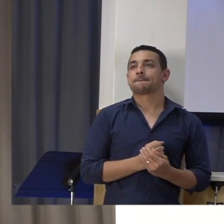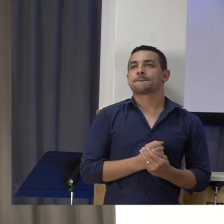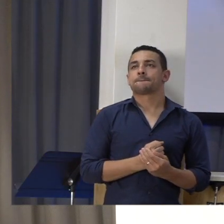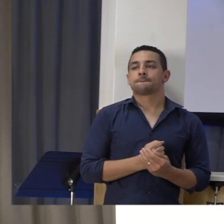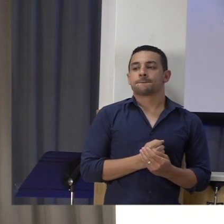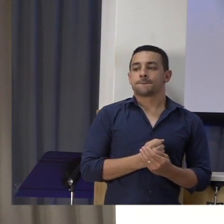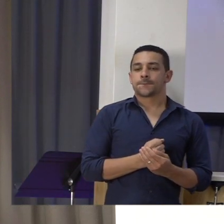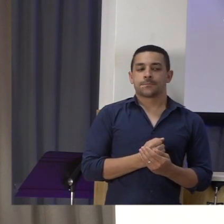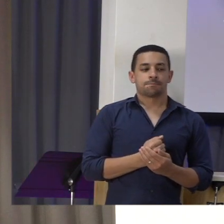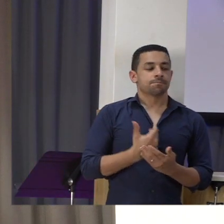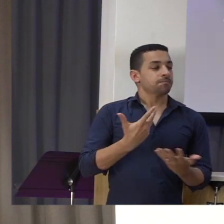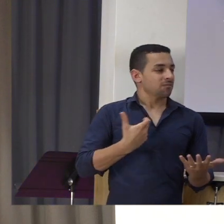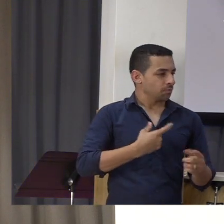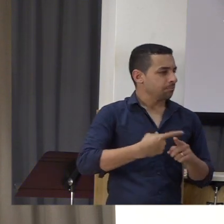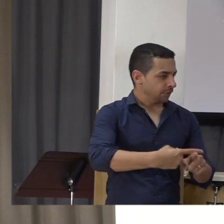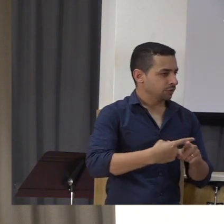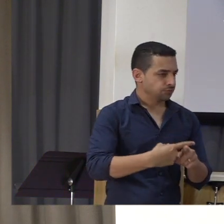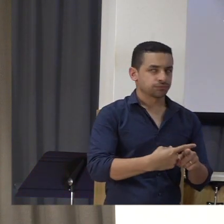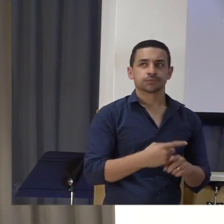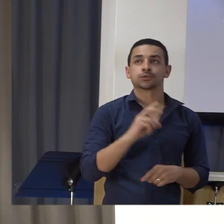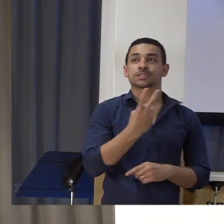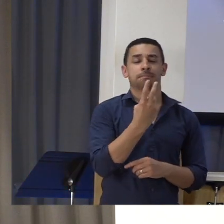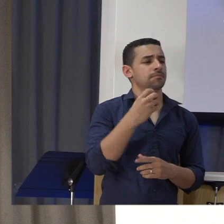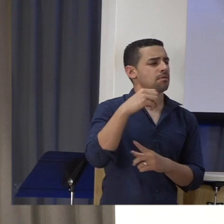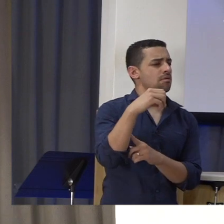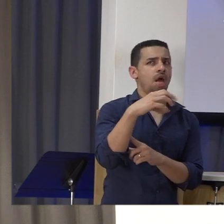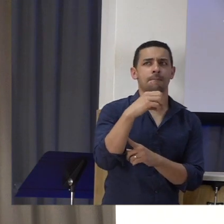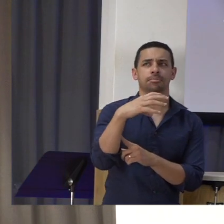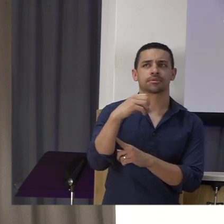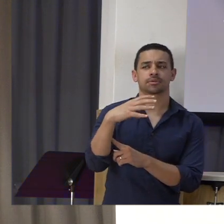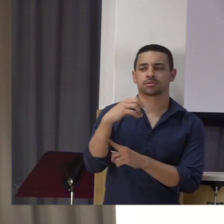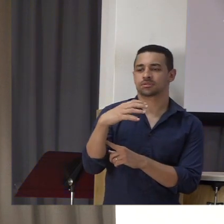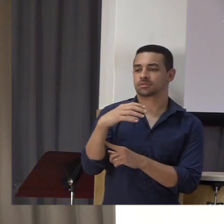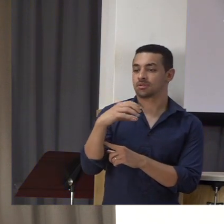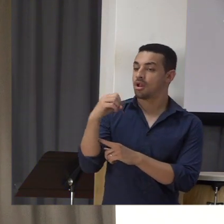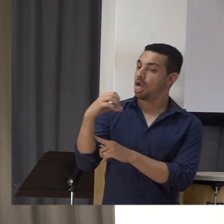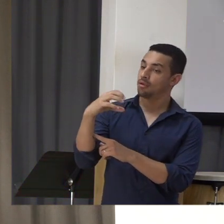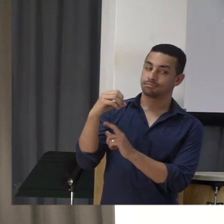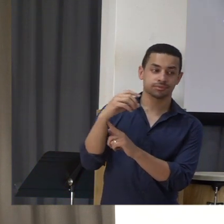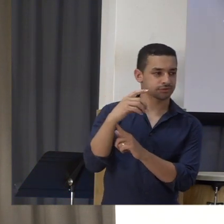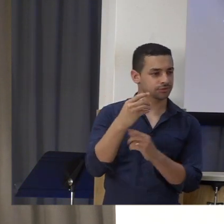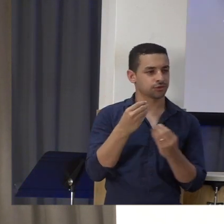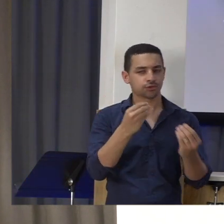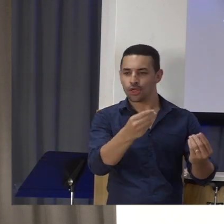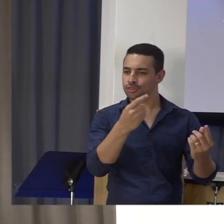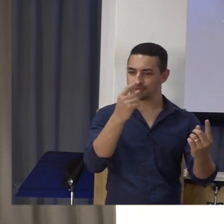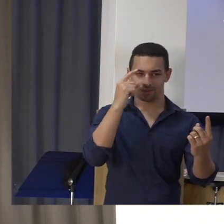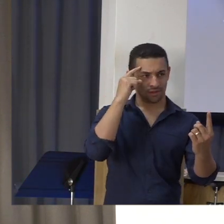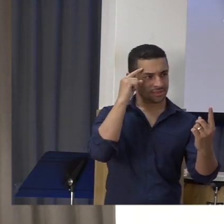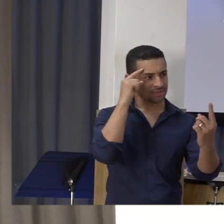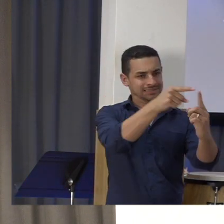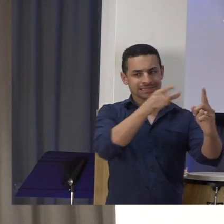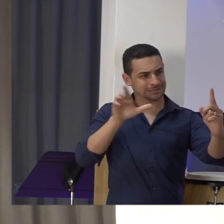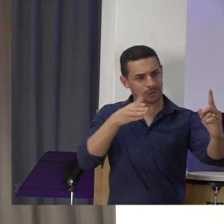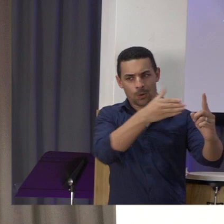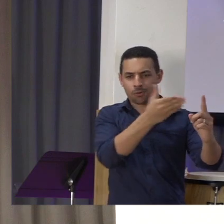que je vais partager avec nous, c'est que la lampe ne te montrera pas ta destination. C'est intéressant.